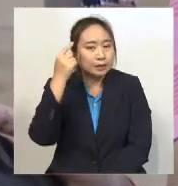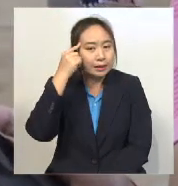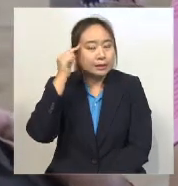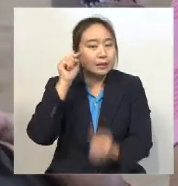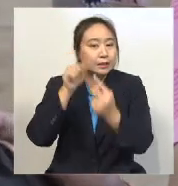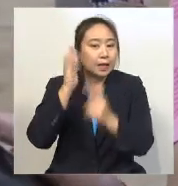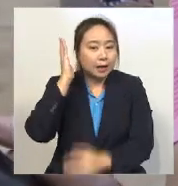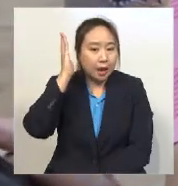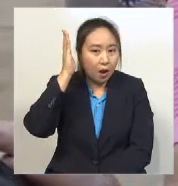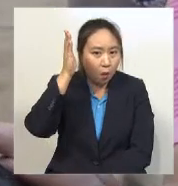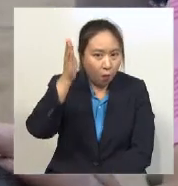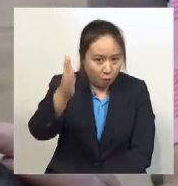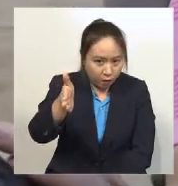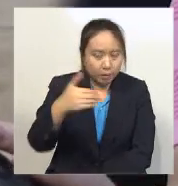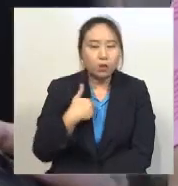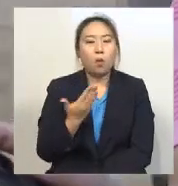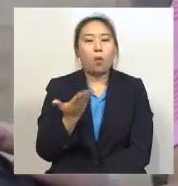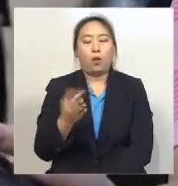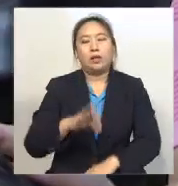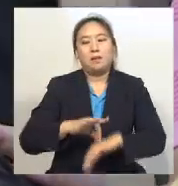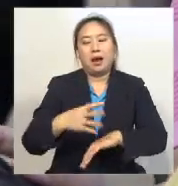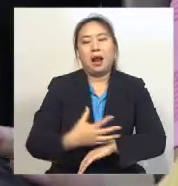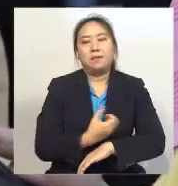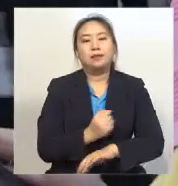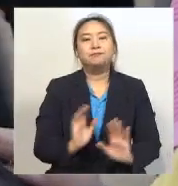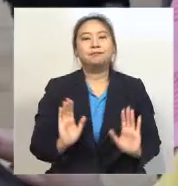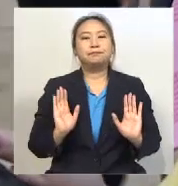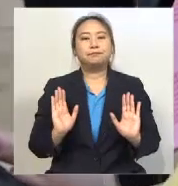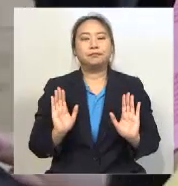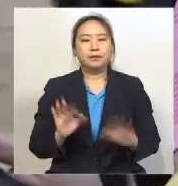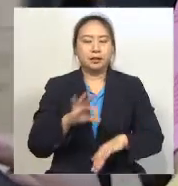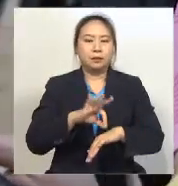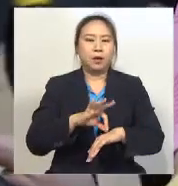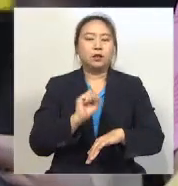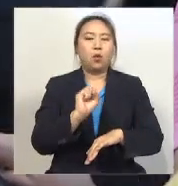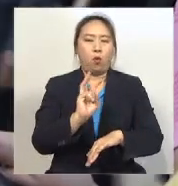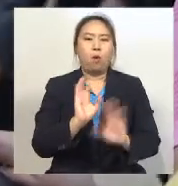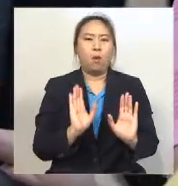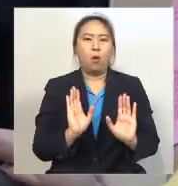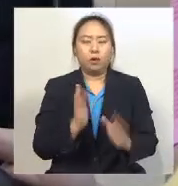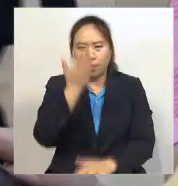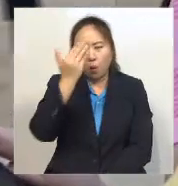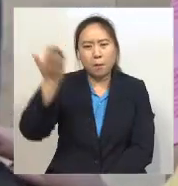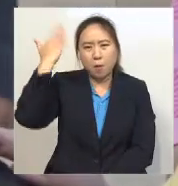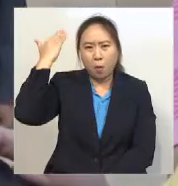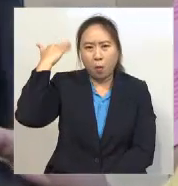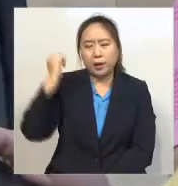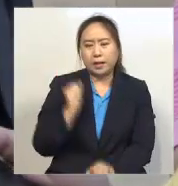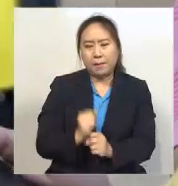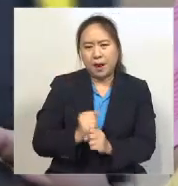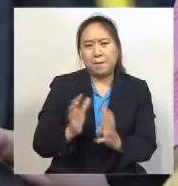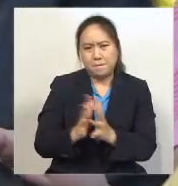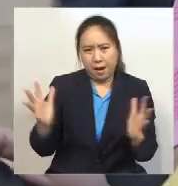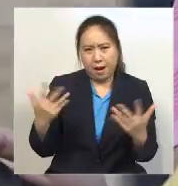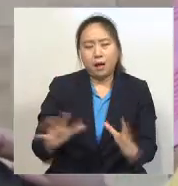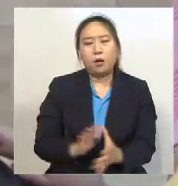คตด้วยนะคะว่าจะต้องขอยุติตำแหน่งทางการเมืองไว้เพียงแค่ตำแหน่งสว.ก่อนเพราะว่าที่ผ่านมาได้ทำงานมาเ